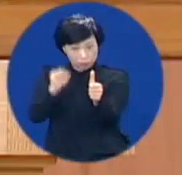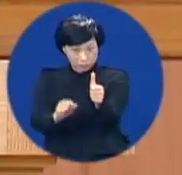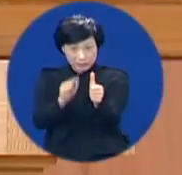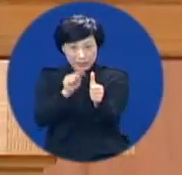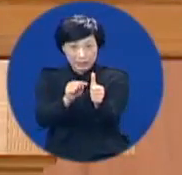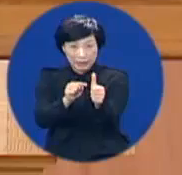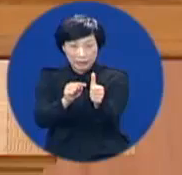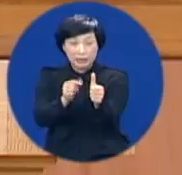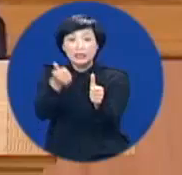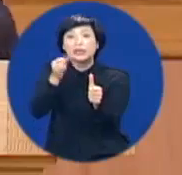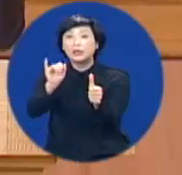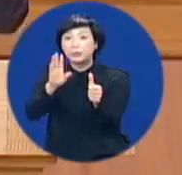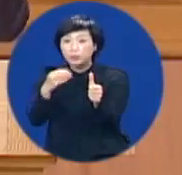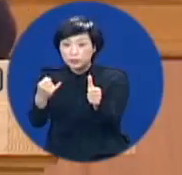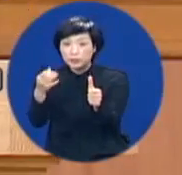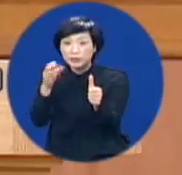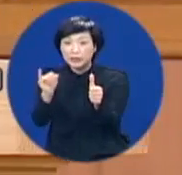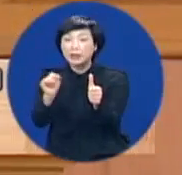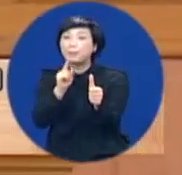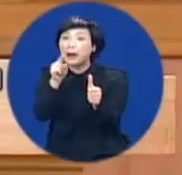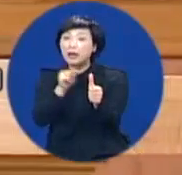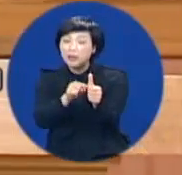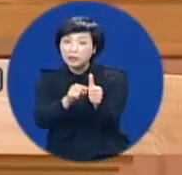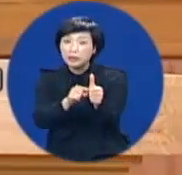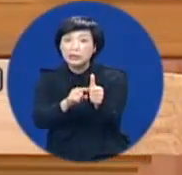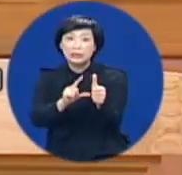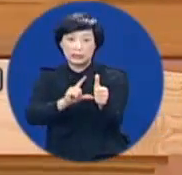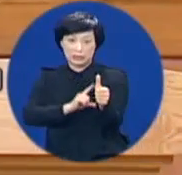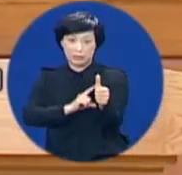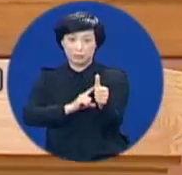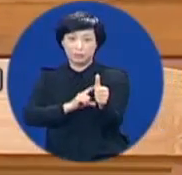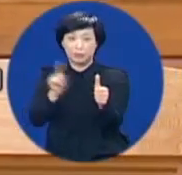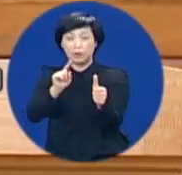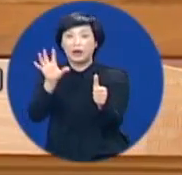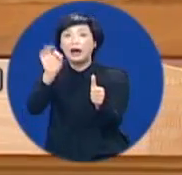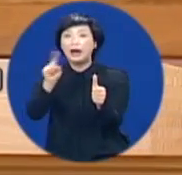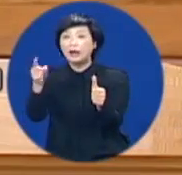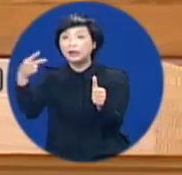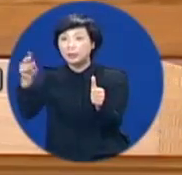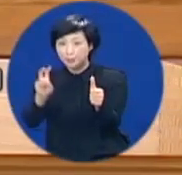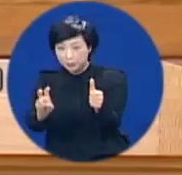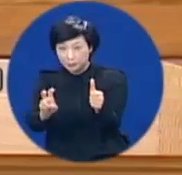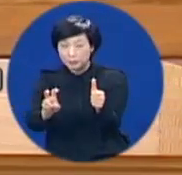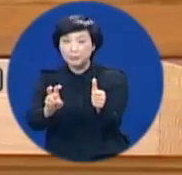존재야 하는 히브리말로 아담이라고 명명했어요.